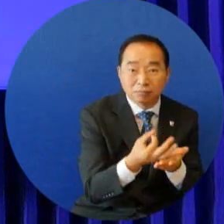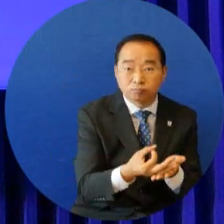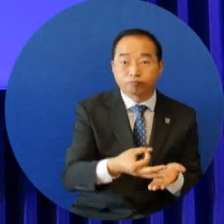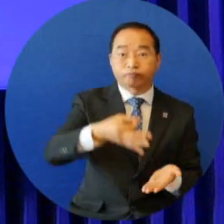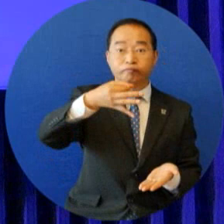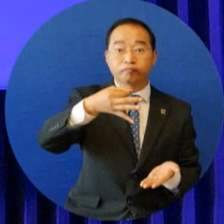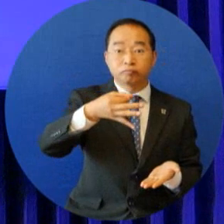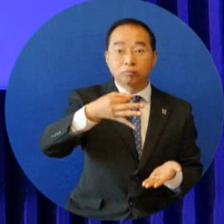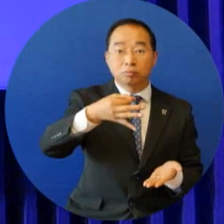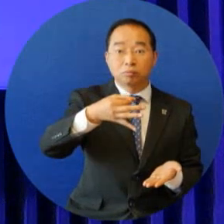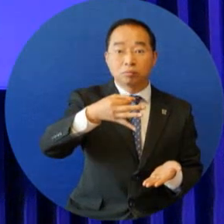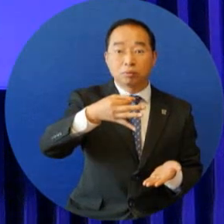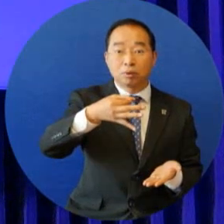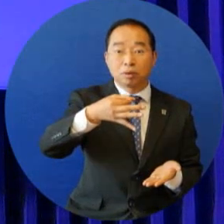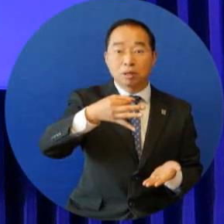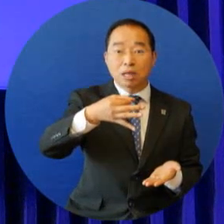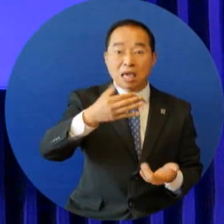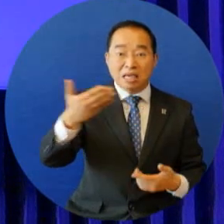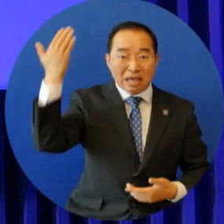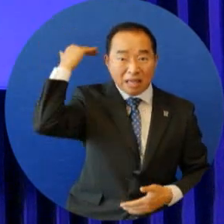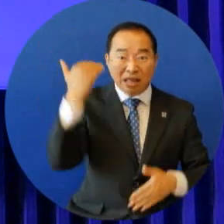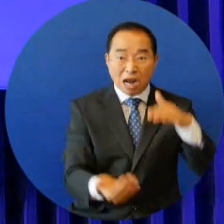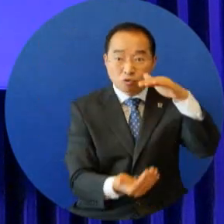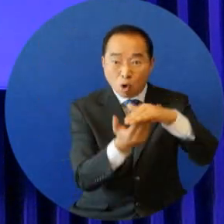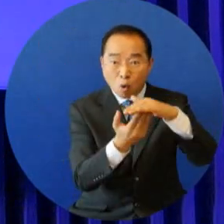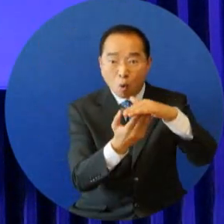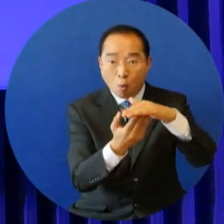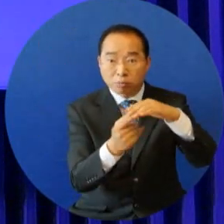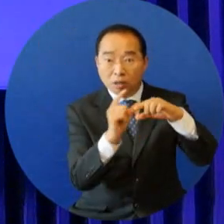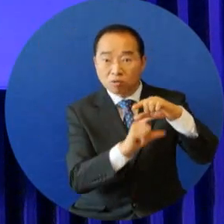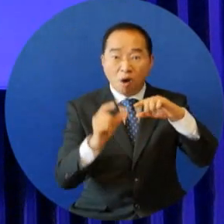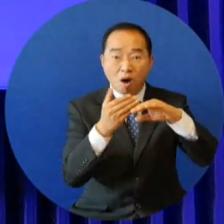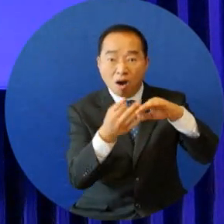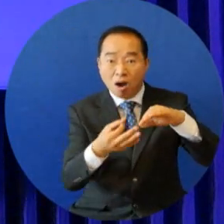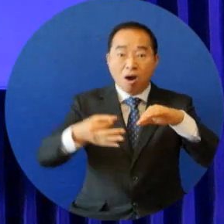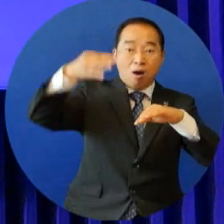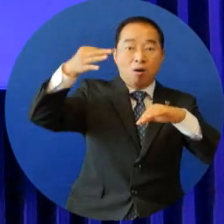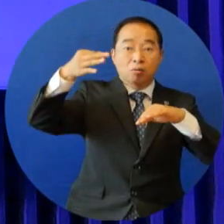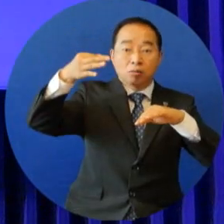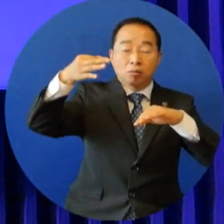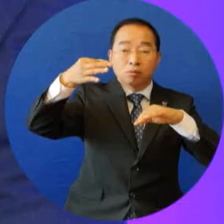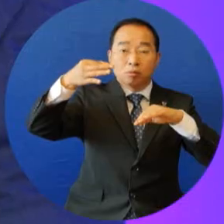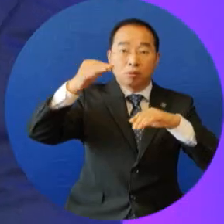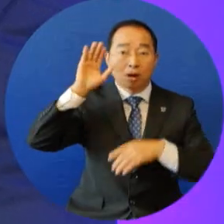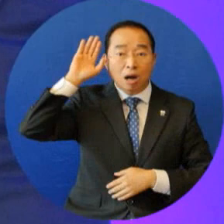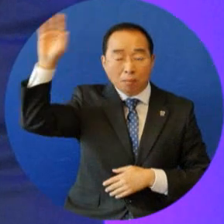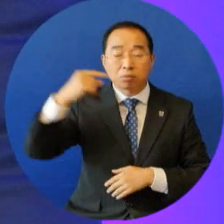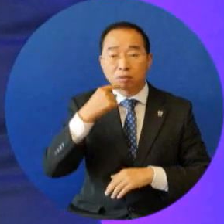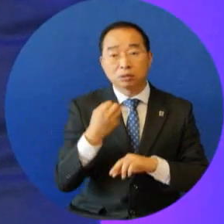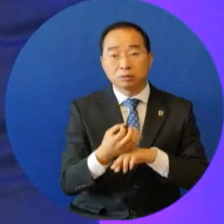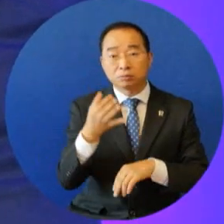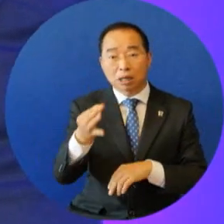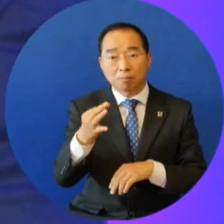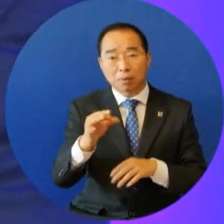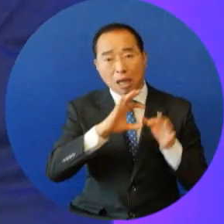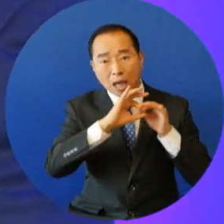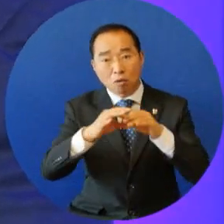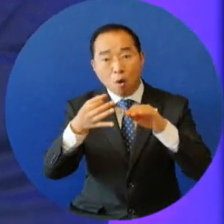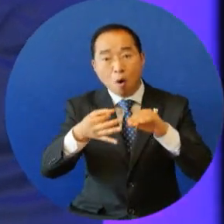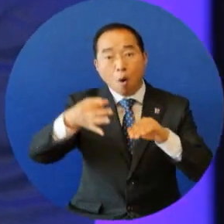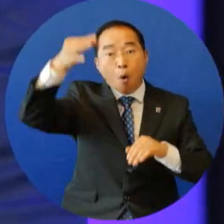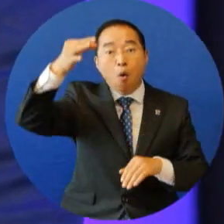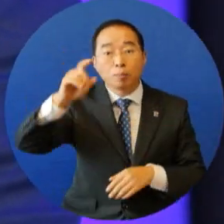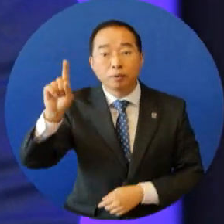치솟아 오르면서 옛날의 고점을 상회해서 올랐어요. 즉 앞으로